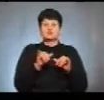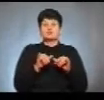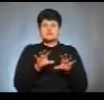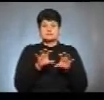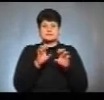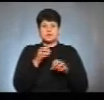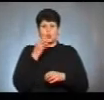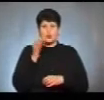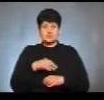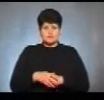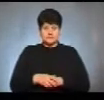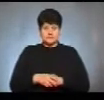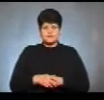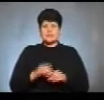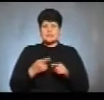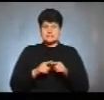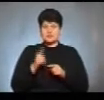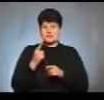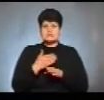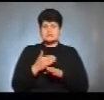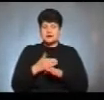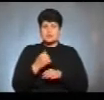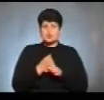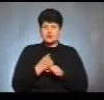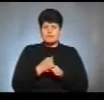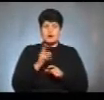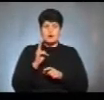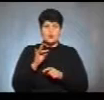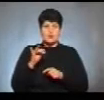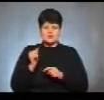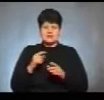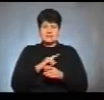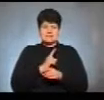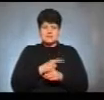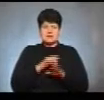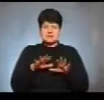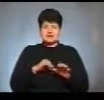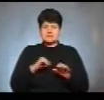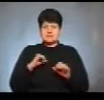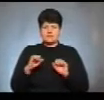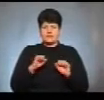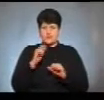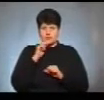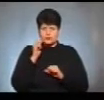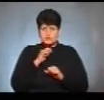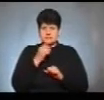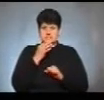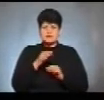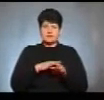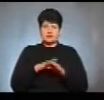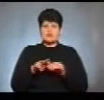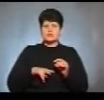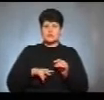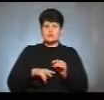досвід. Це один з етапів проєкту розробка курсу на зміцнення місцевого самоврядування в Україні. Повідомо виконавчий